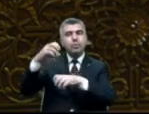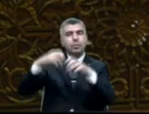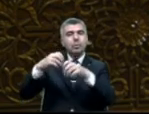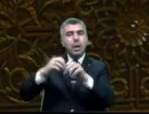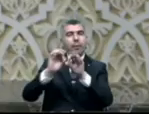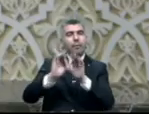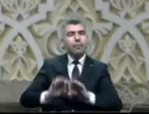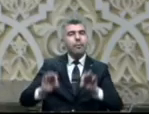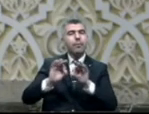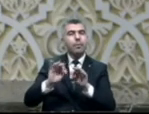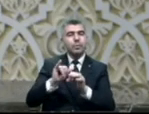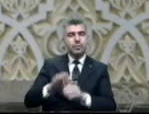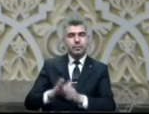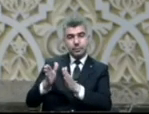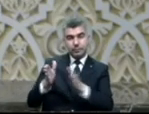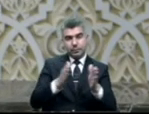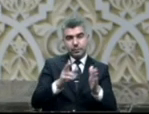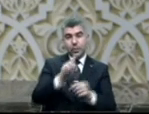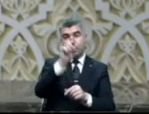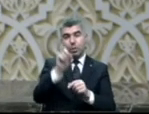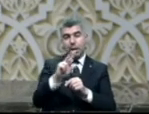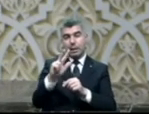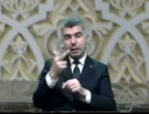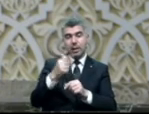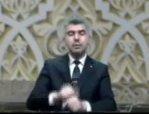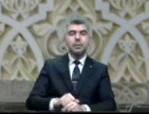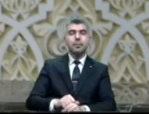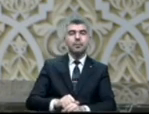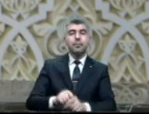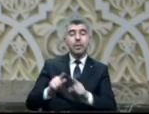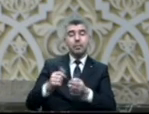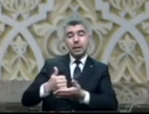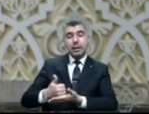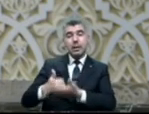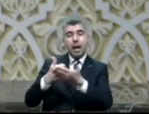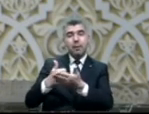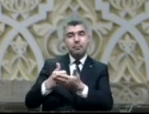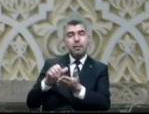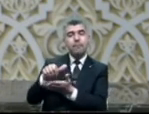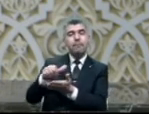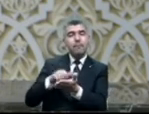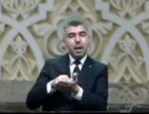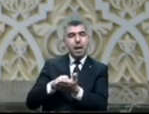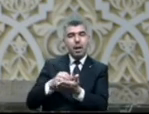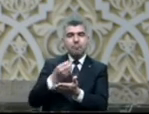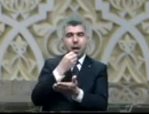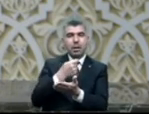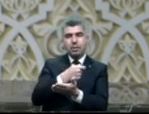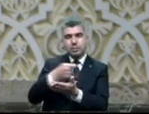الأمطار؟ شكرا. شكرا سي عبيد. السؤال الثالث موضوعه التلاعبات التي طالت توزيع الدعم المخصص للفلاحين من حصة الشعير